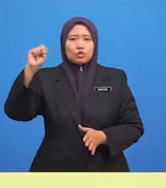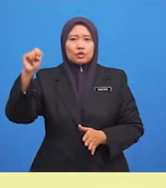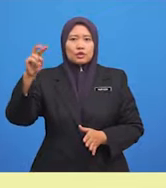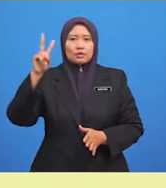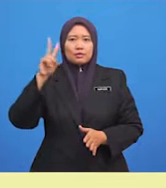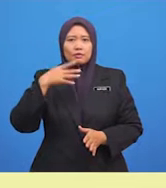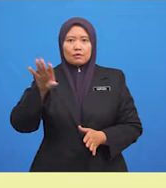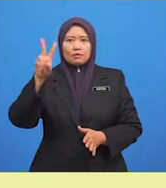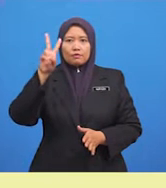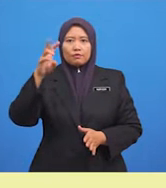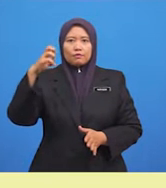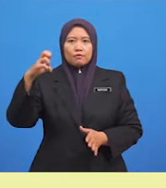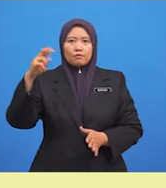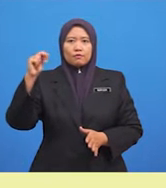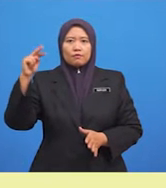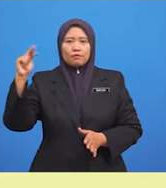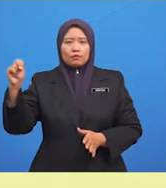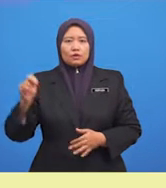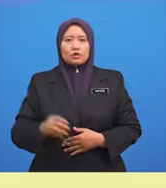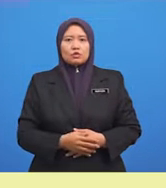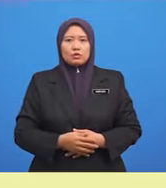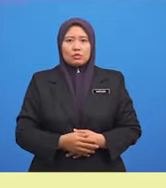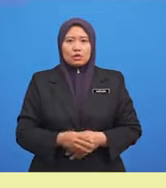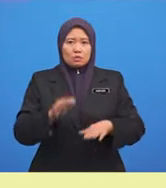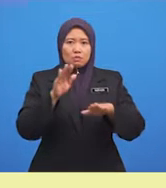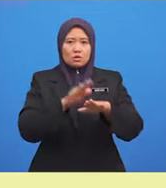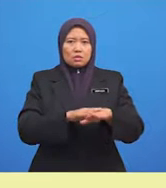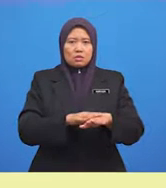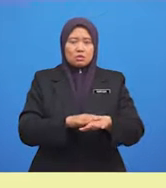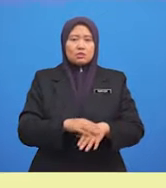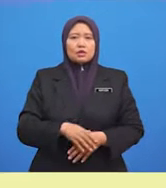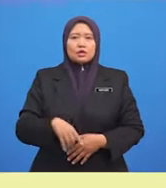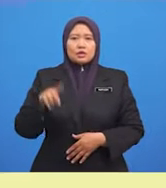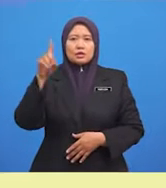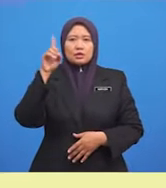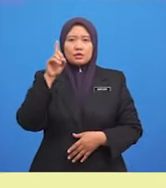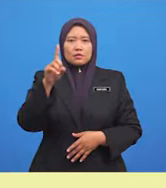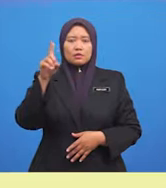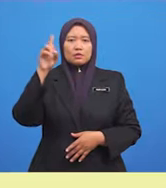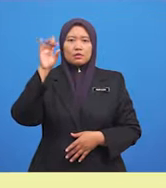Gambar rajah Venn telah diperkenalkan oleh John Venn pada tahun